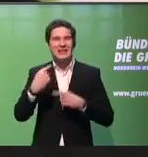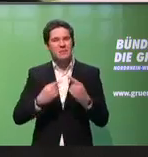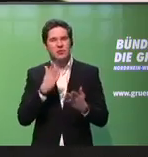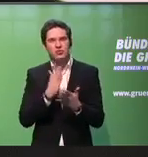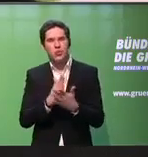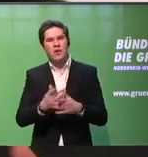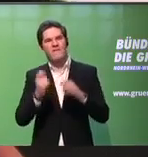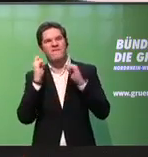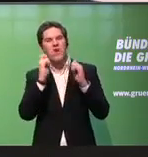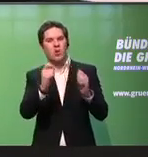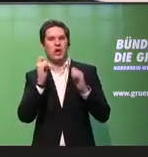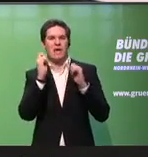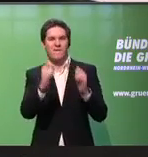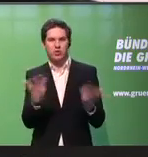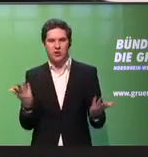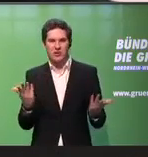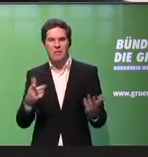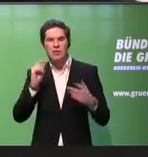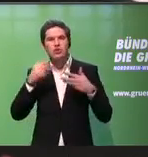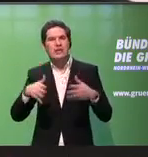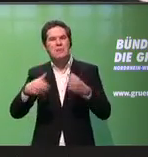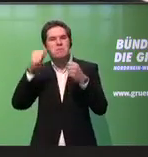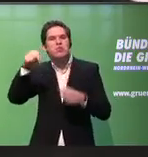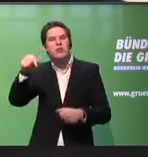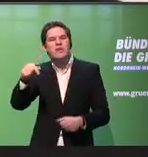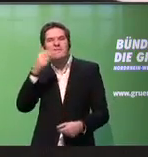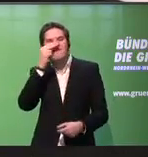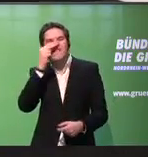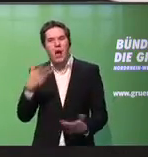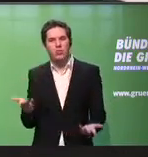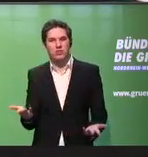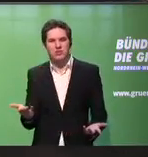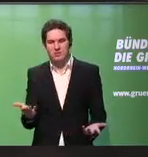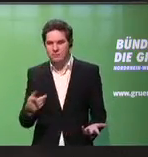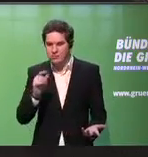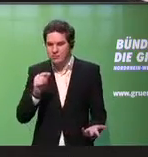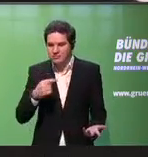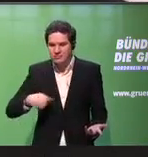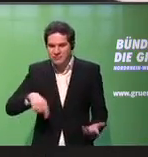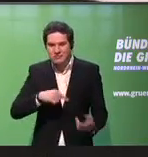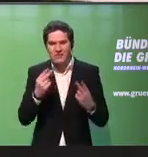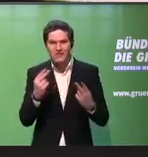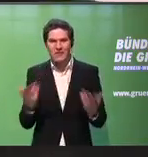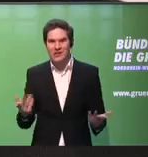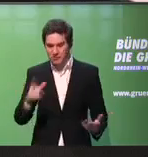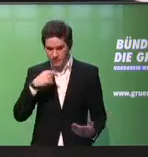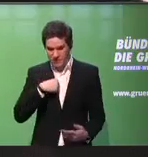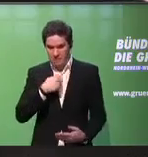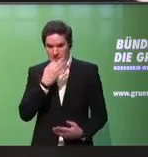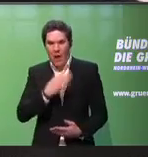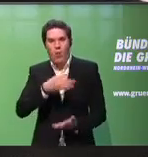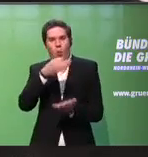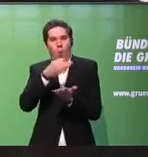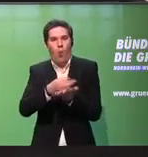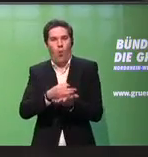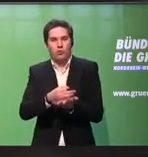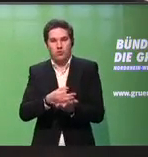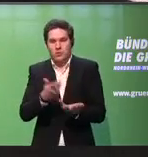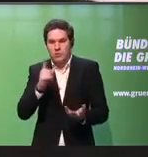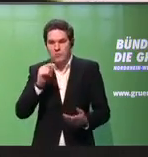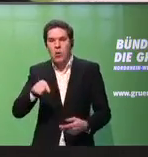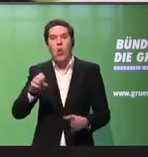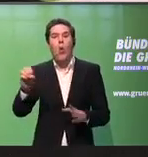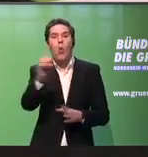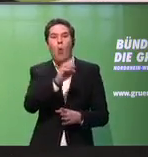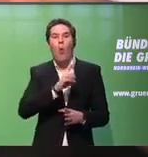um was zu tun mit Straßburg. Weil das ist auch sehr wichtig. Wir brauchen Orte der europäischen, nicht